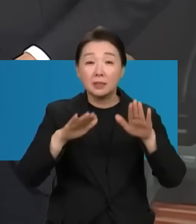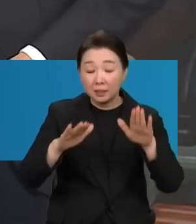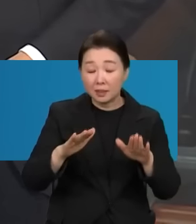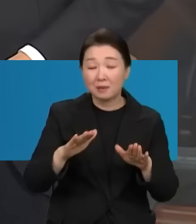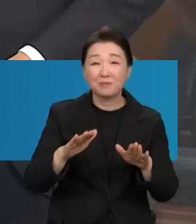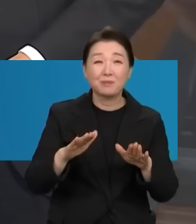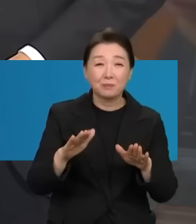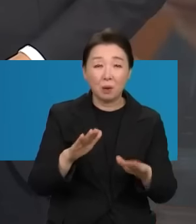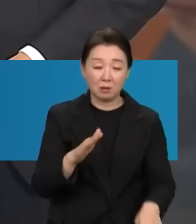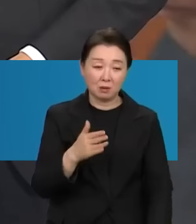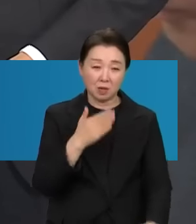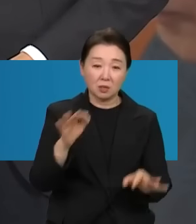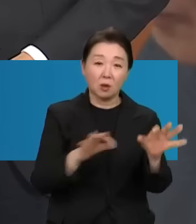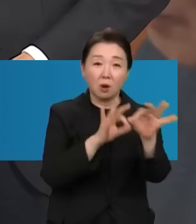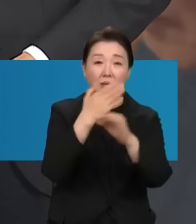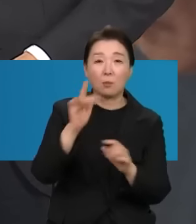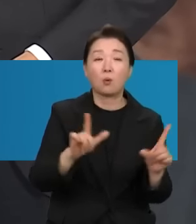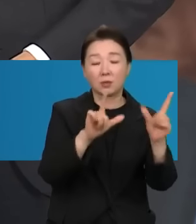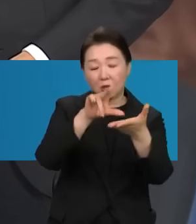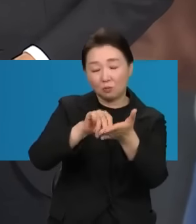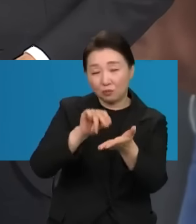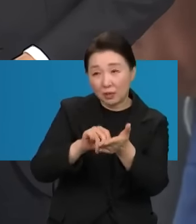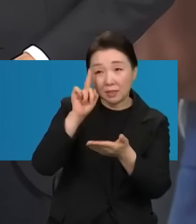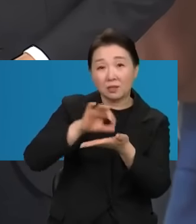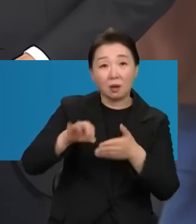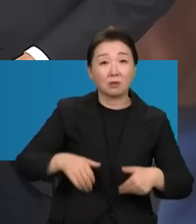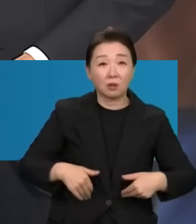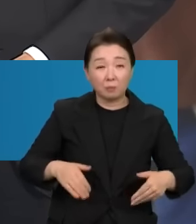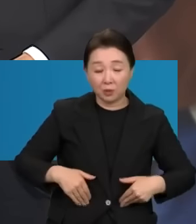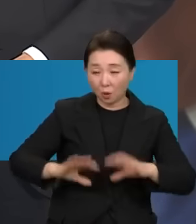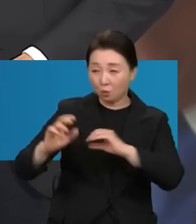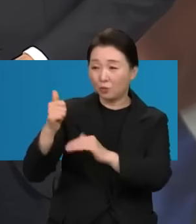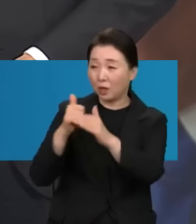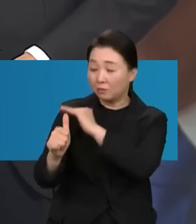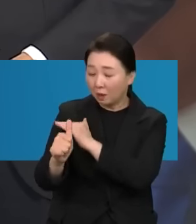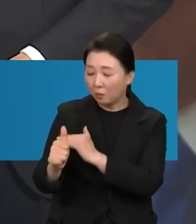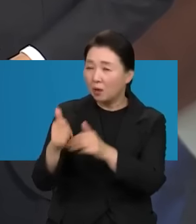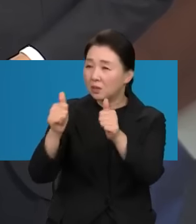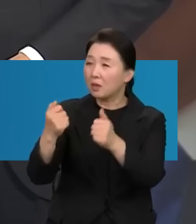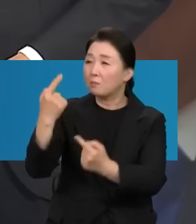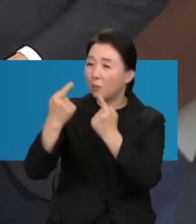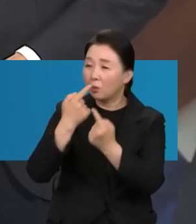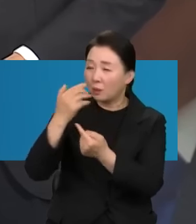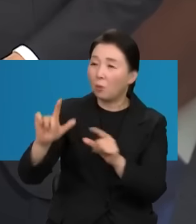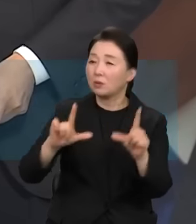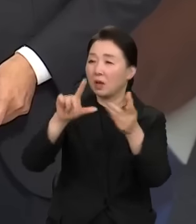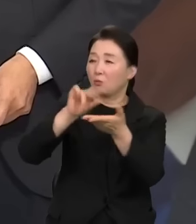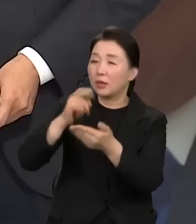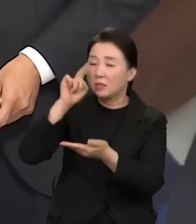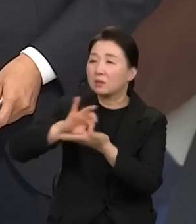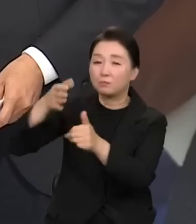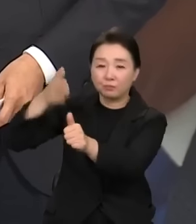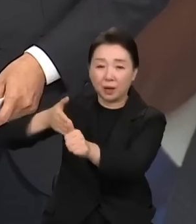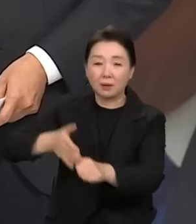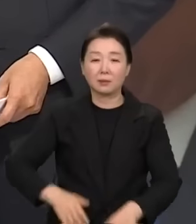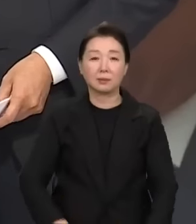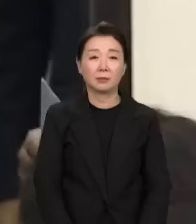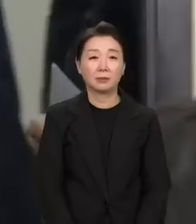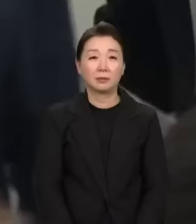강조하고 나섰습니다. 국민의힘 한동훈 대표를 향해서 재판보다 민생에 신경 쓰라고 말하기도 했습니다. 이승환 기자입니다.